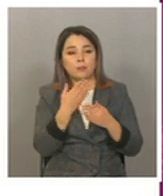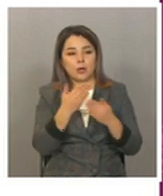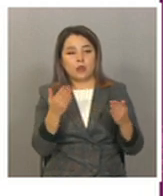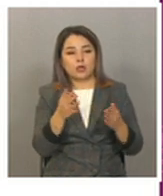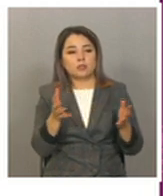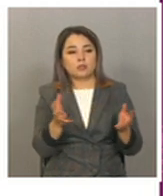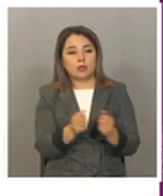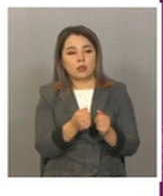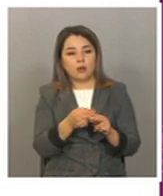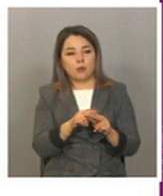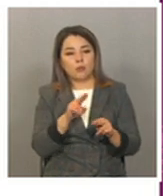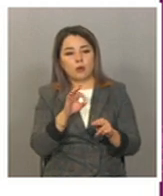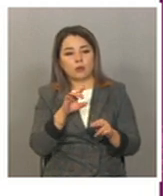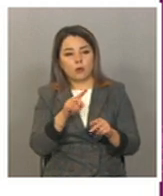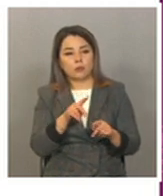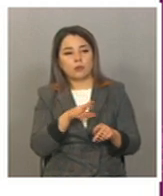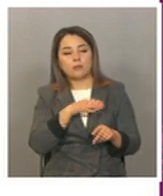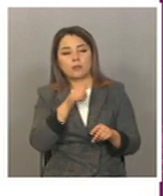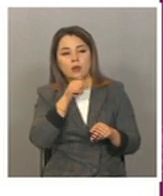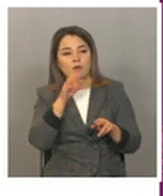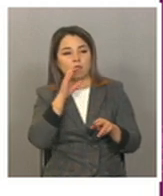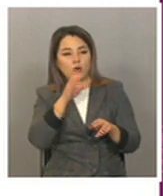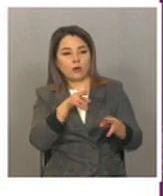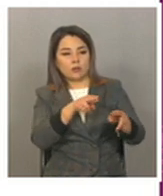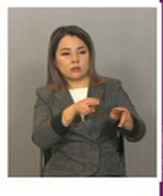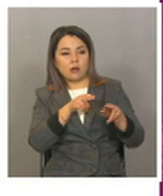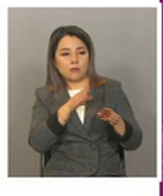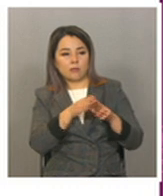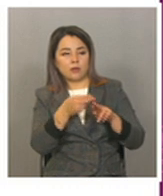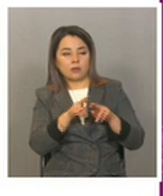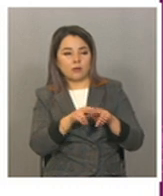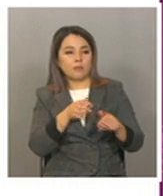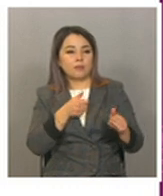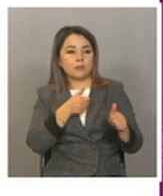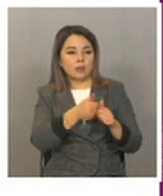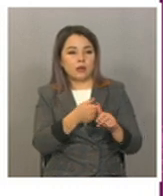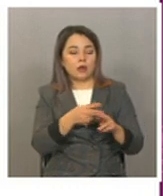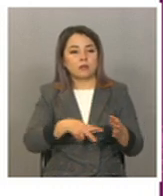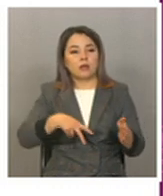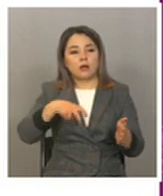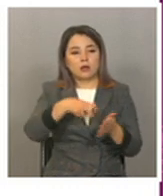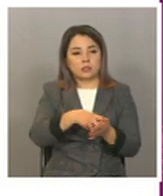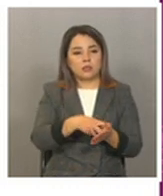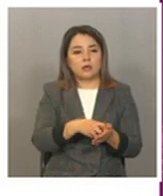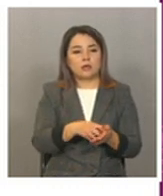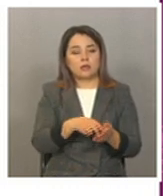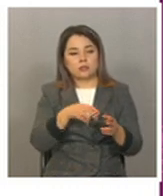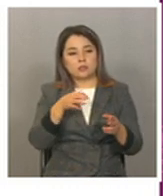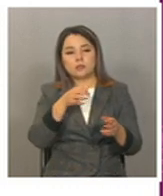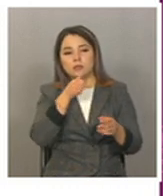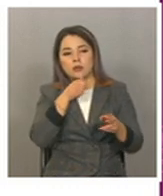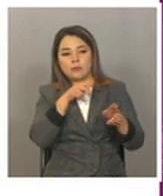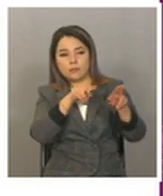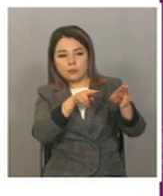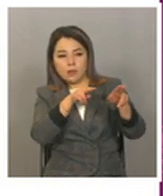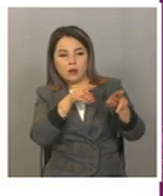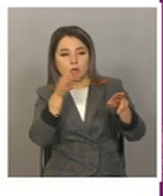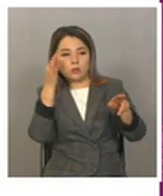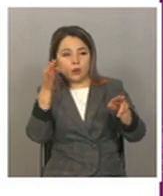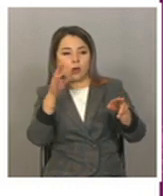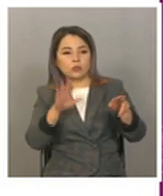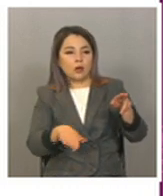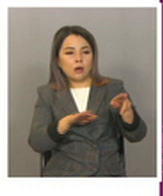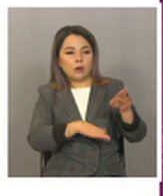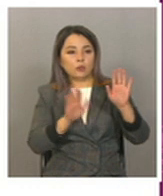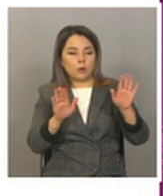Бастон решился выстрелить по волчице. С разбега припал на колено и стал целиться. Он метил по ногам, только